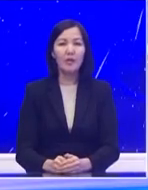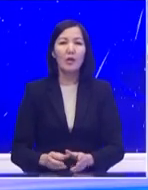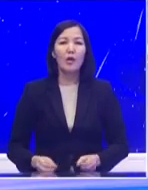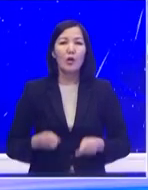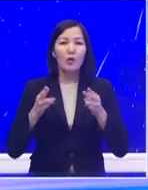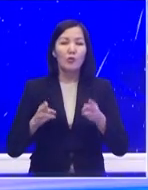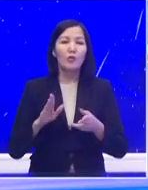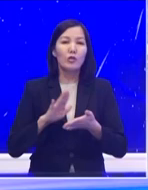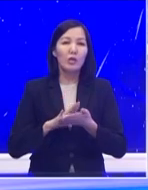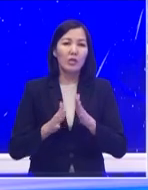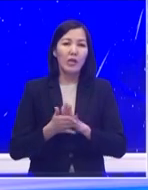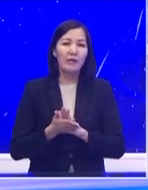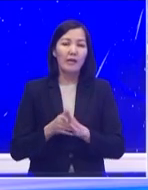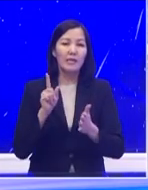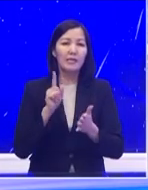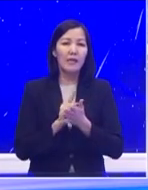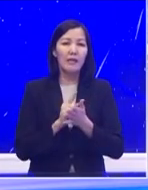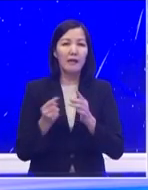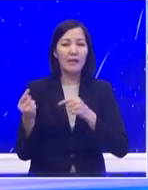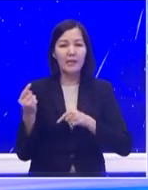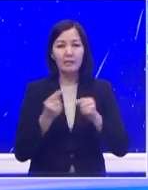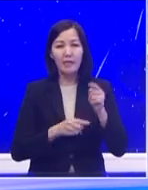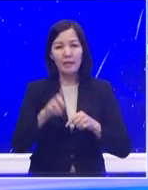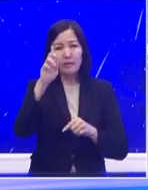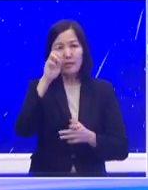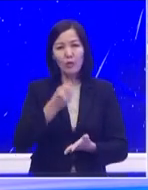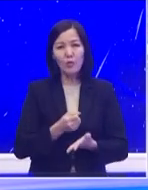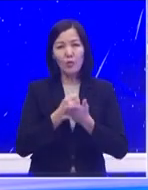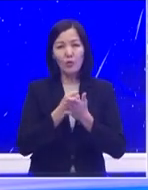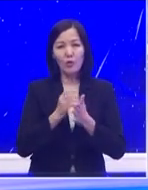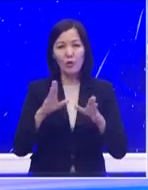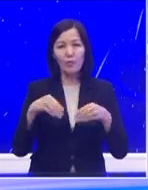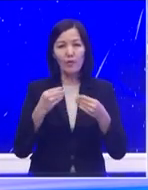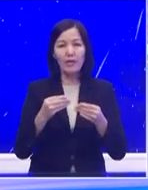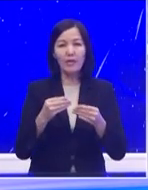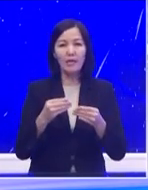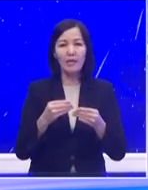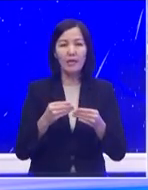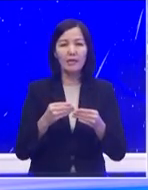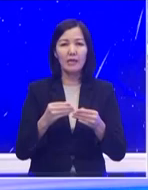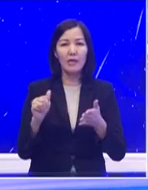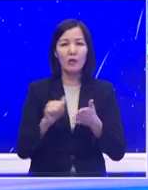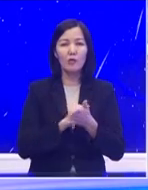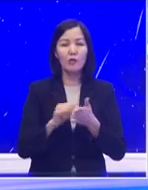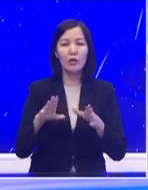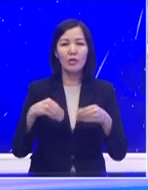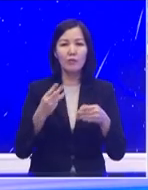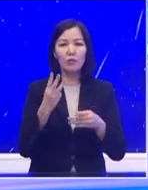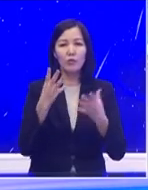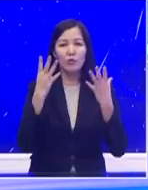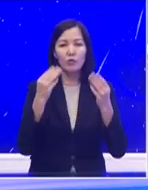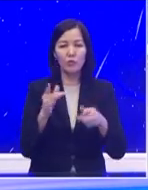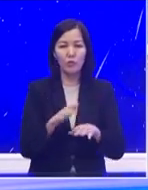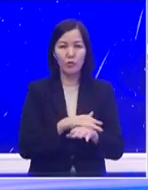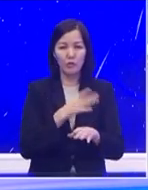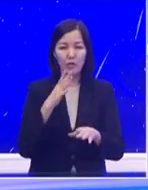Төтенше жағдай аясында салық комитеті кәсіпкерлерге мемлекеттік қолдау көрсетті. Декларация тапсыру мерзімі 30 күнге дейін ұзартылады.